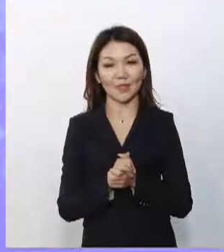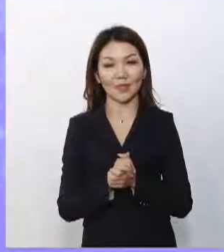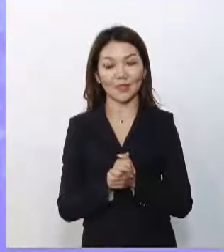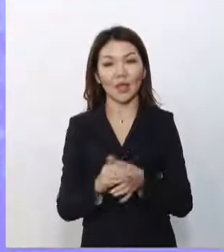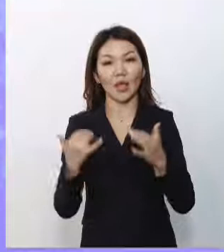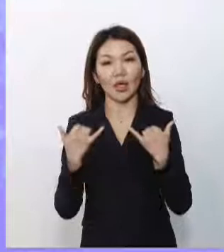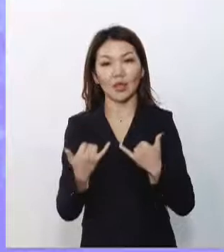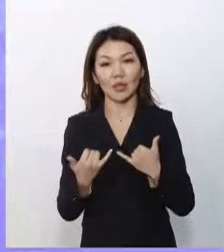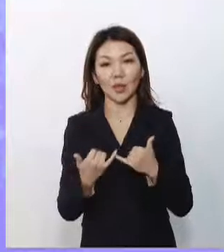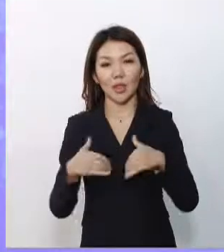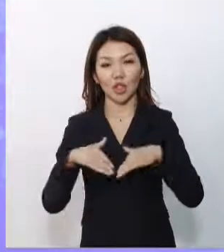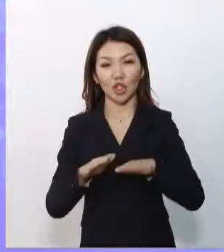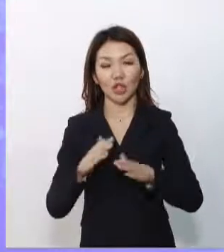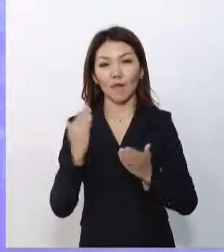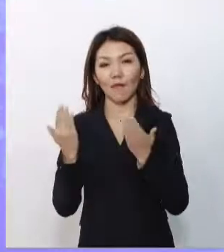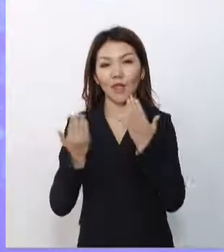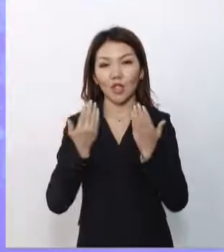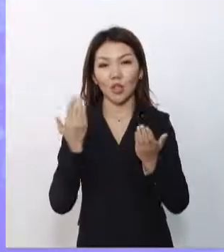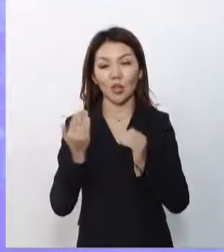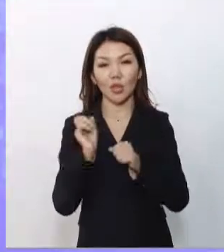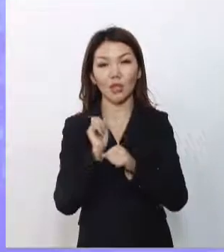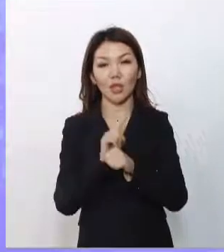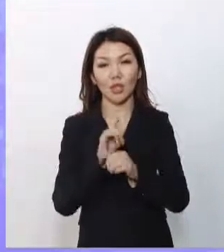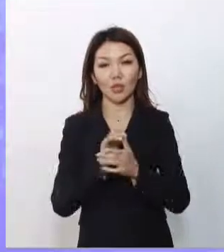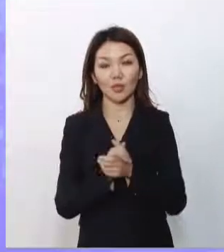сложить. А теперь решим веселую задачу.